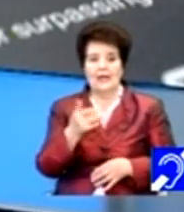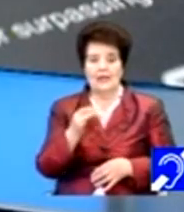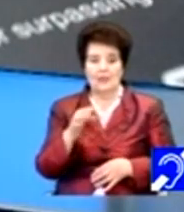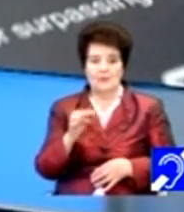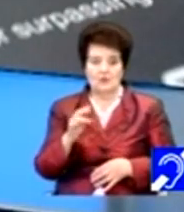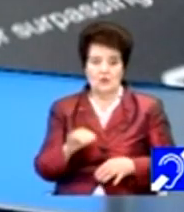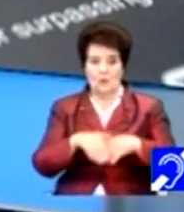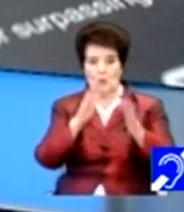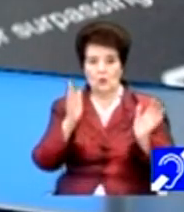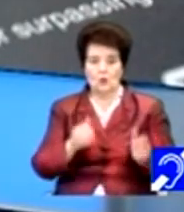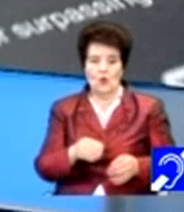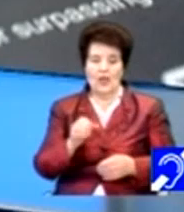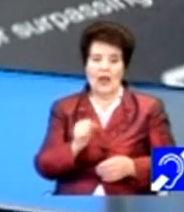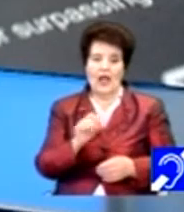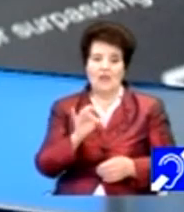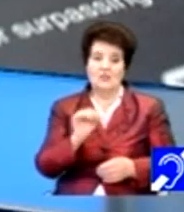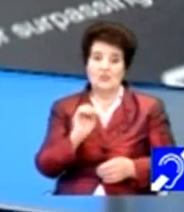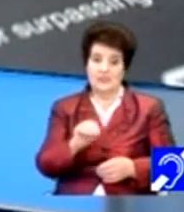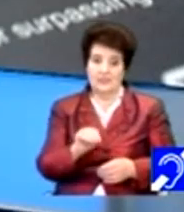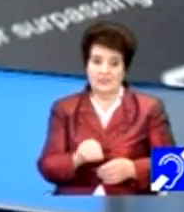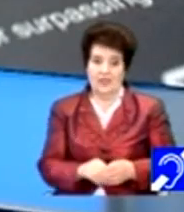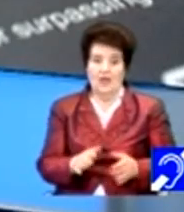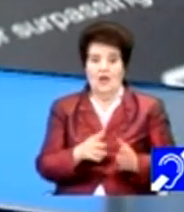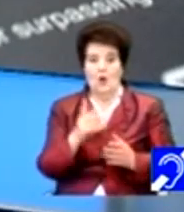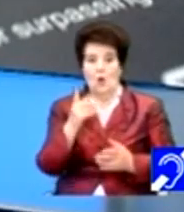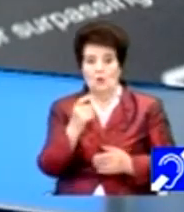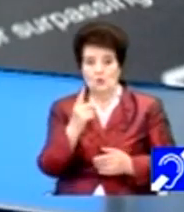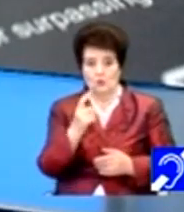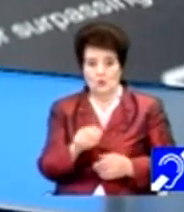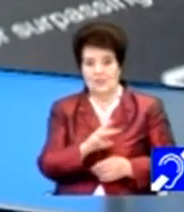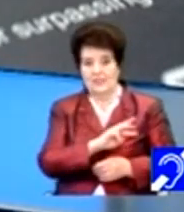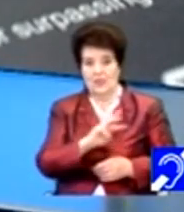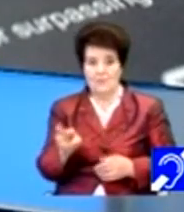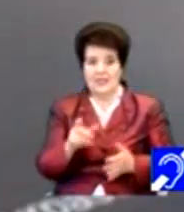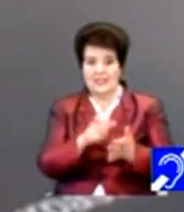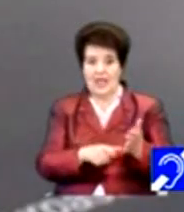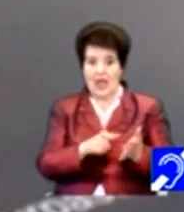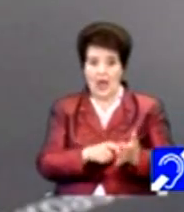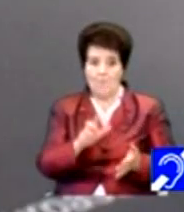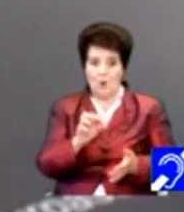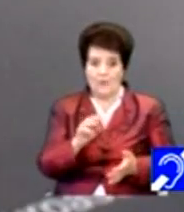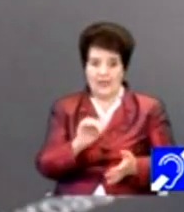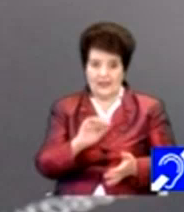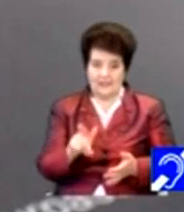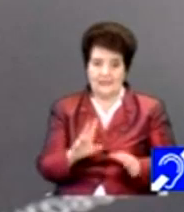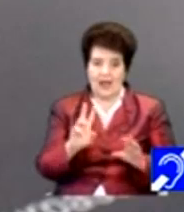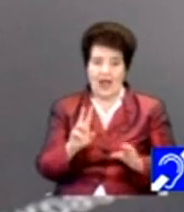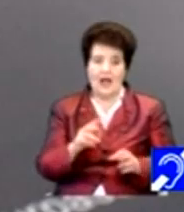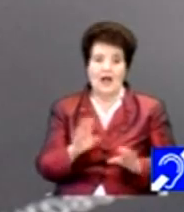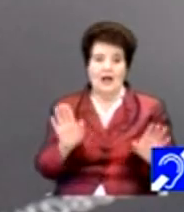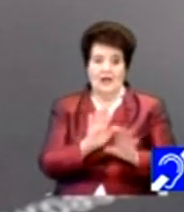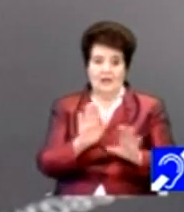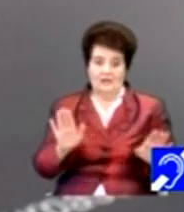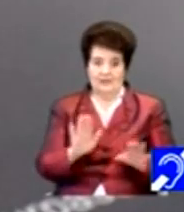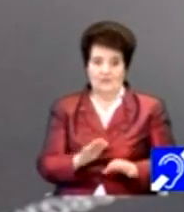de argint de la YouTube pentru că au reușit să adune peste 100.000 de abonați. Unele cântece ale artiștilor basarabeni